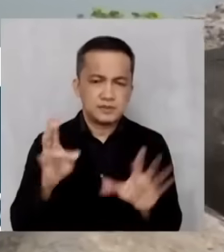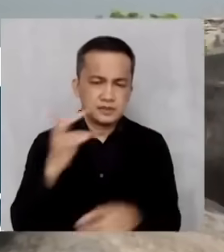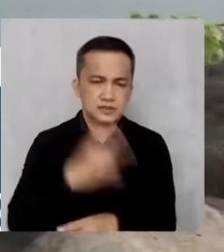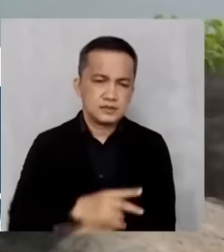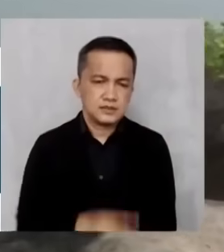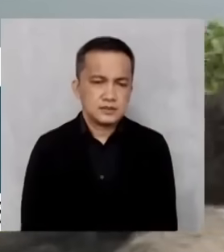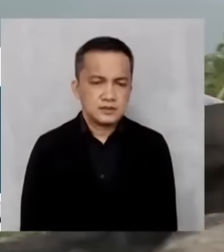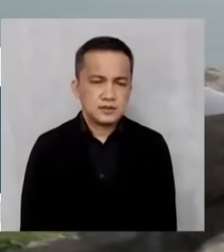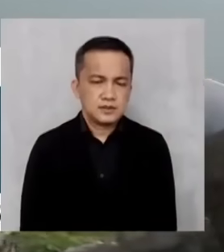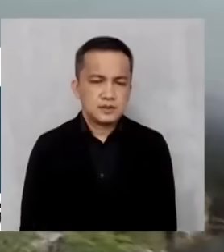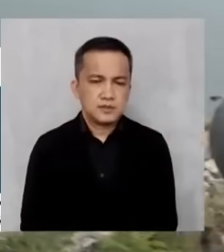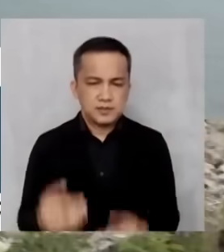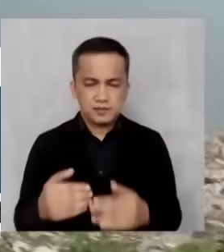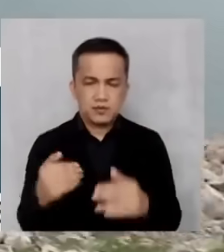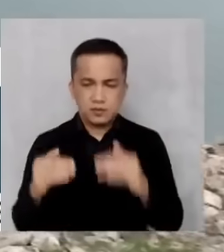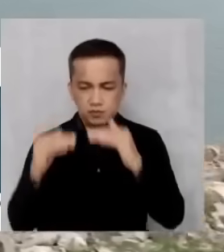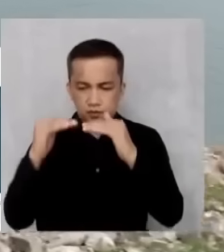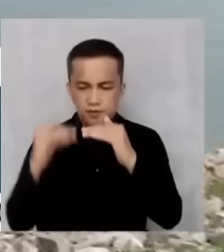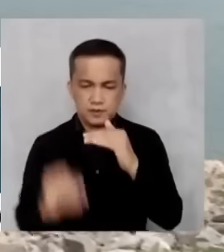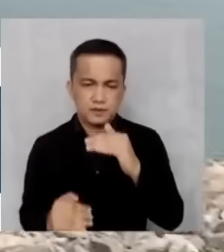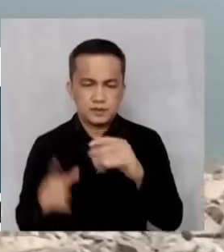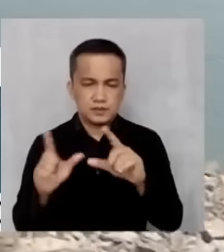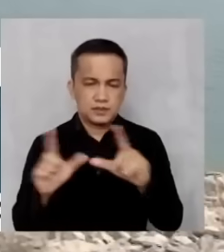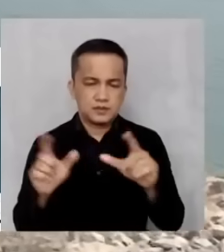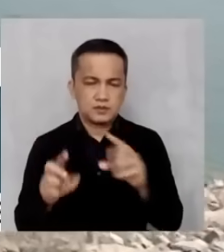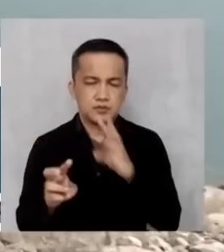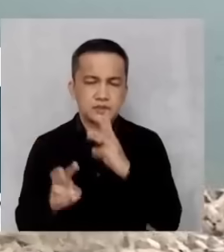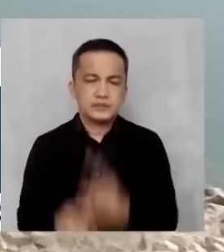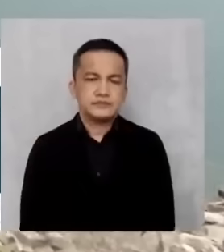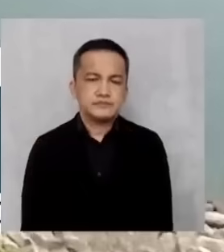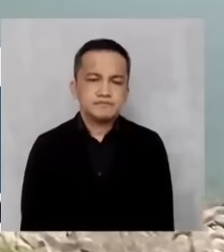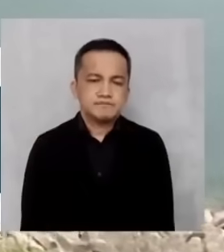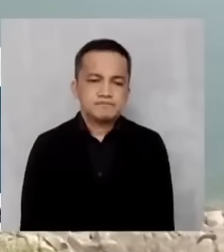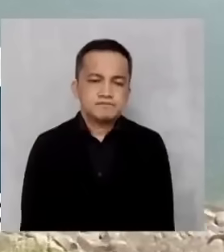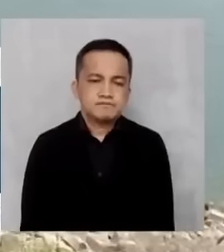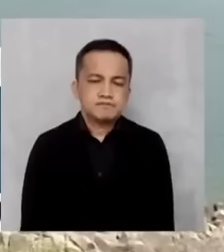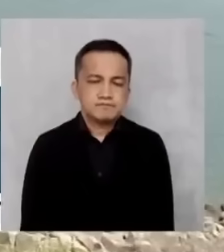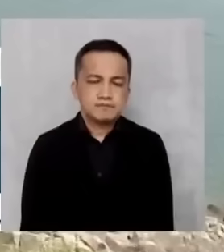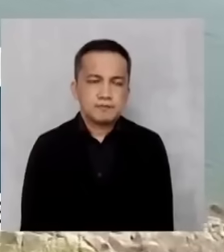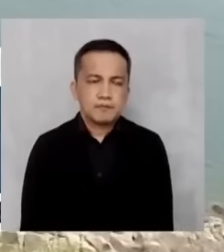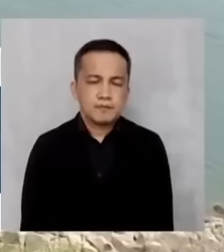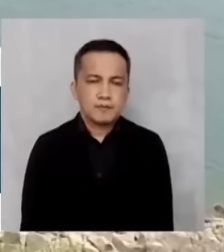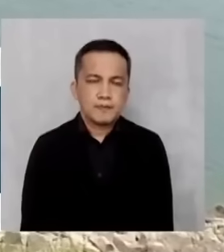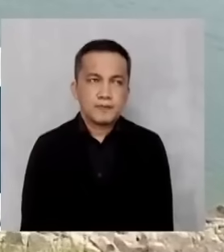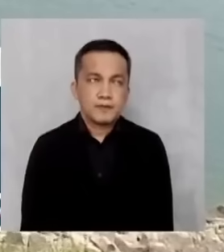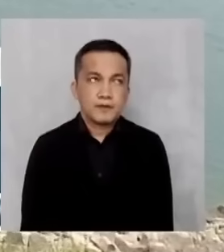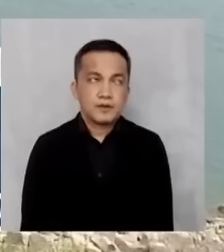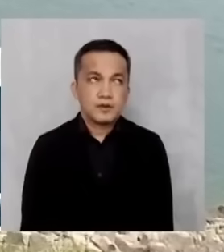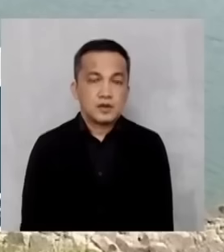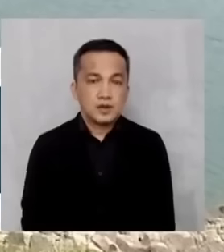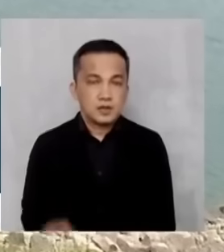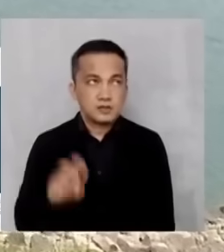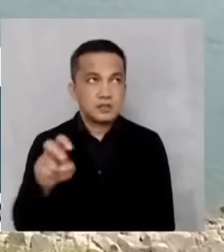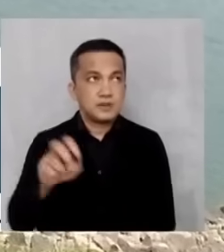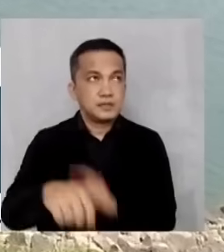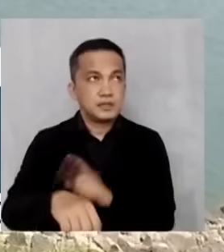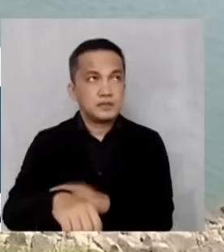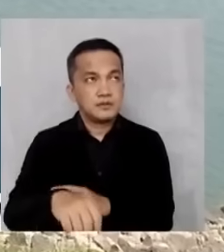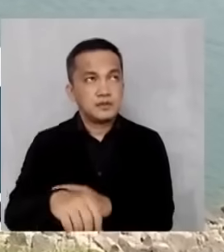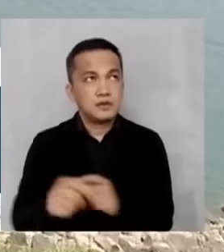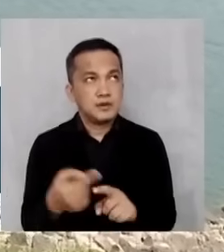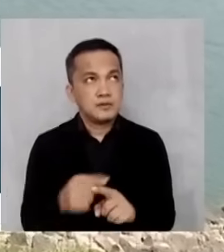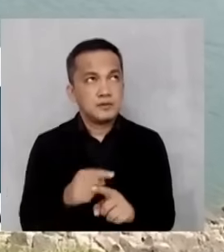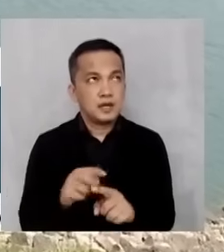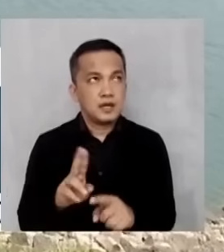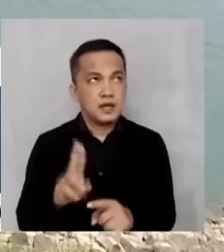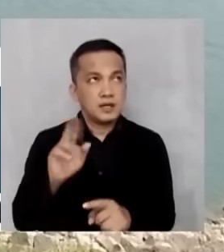naman bumaba itong level ng tubig natin. Mm-hmm. Dahil ang travel time from upstream